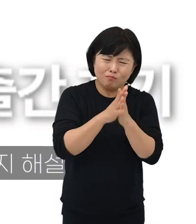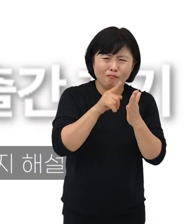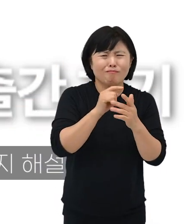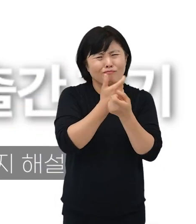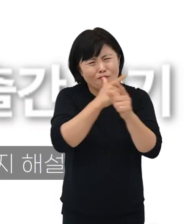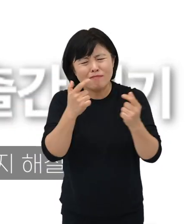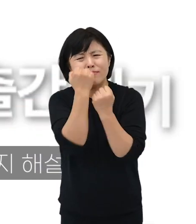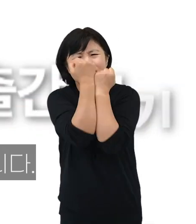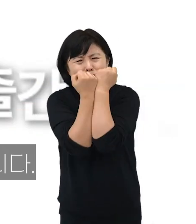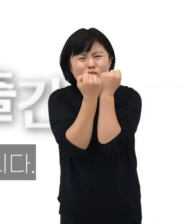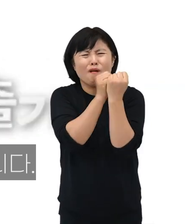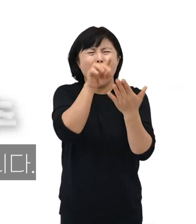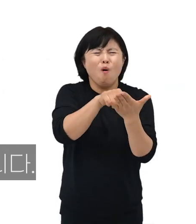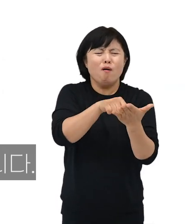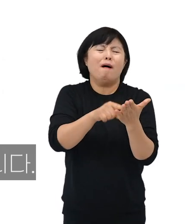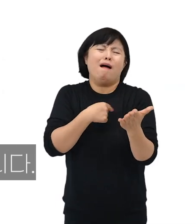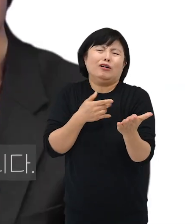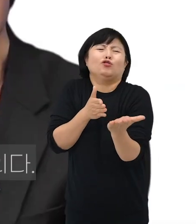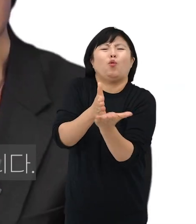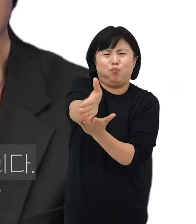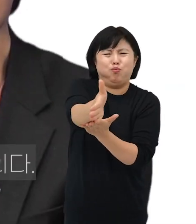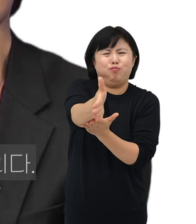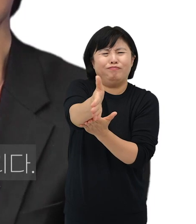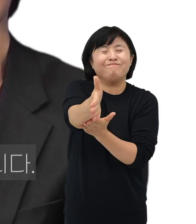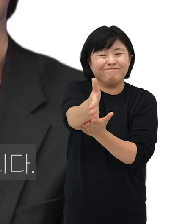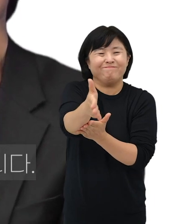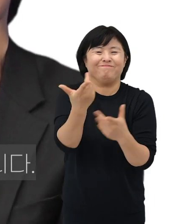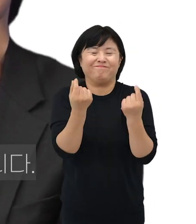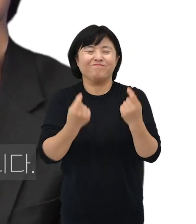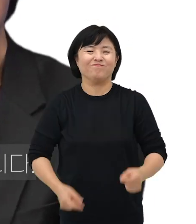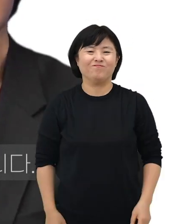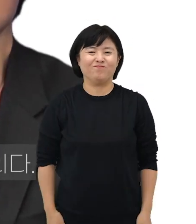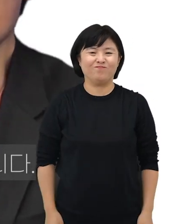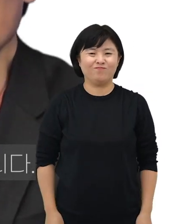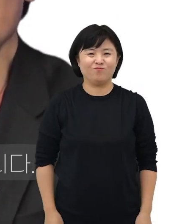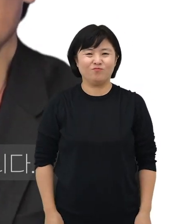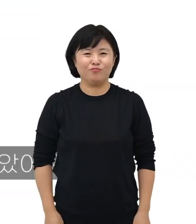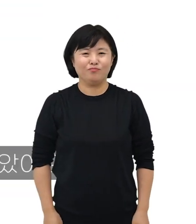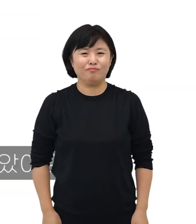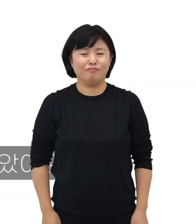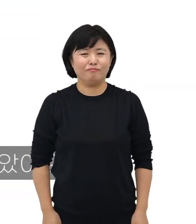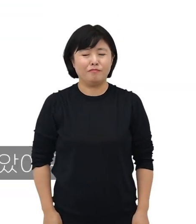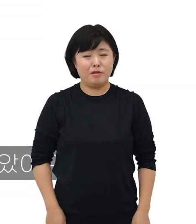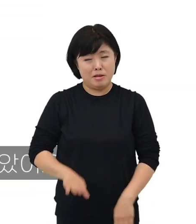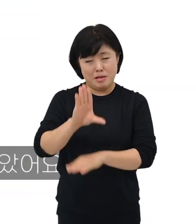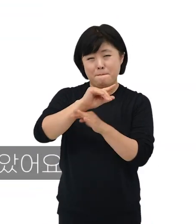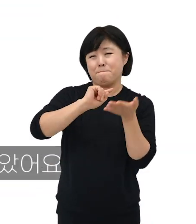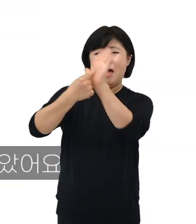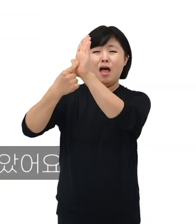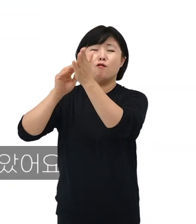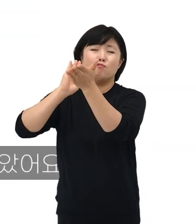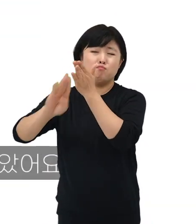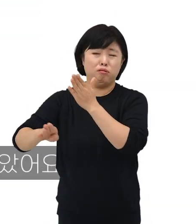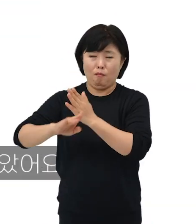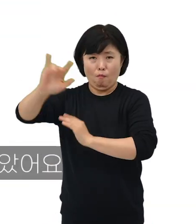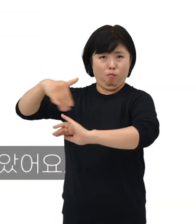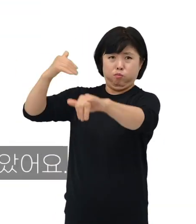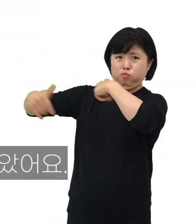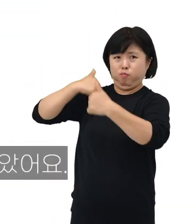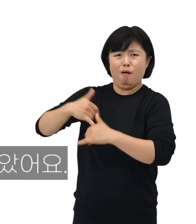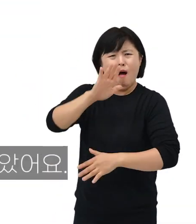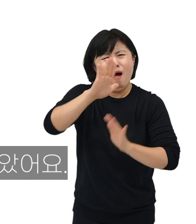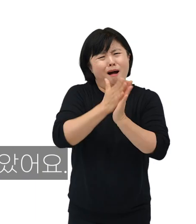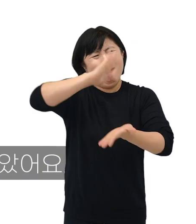가지 해설, 거기에다가 제가 전공한 한시라는 것을 접목시켰어요. 그 방송이 나가고 나서